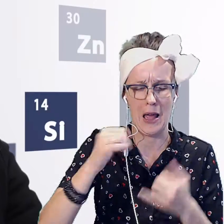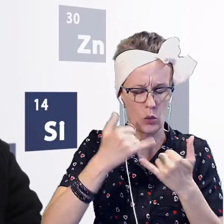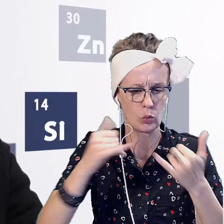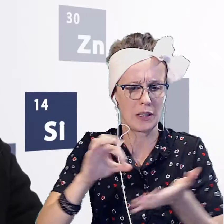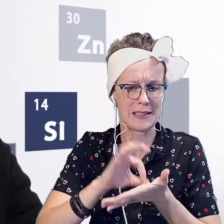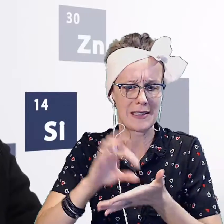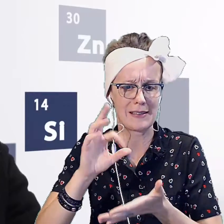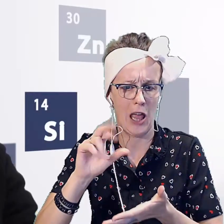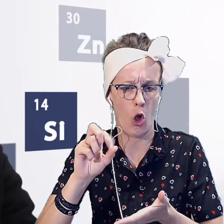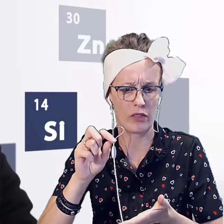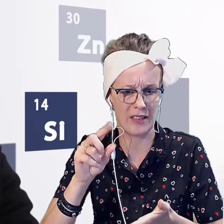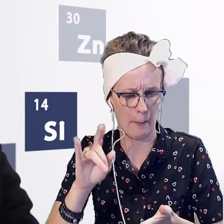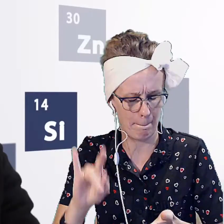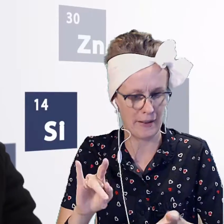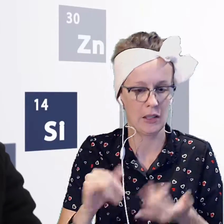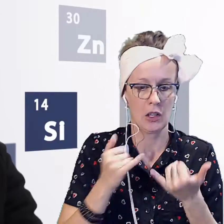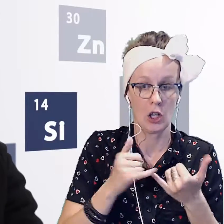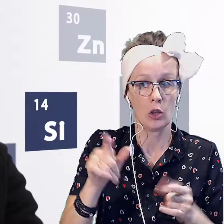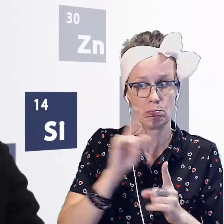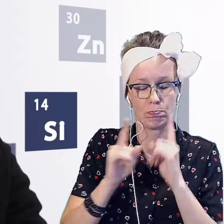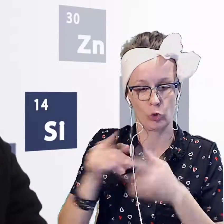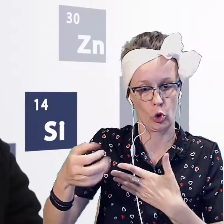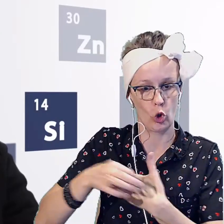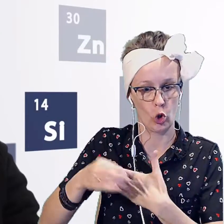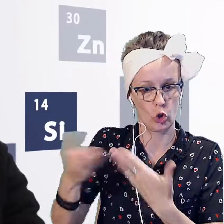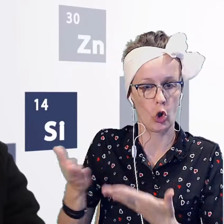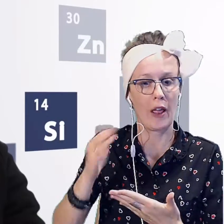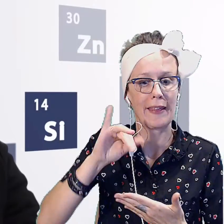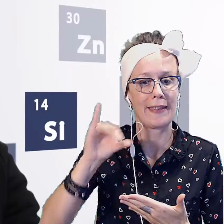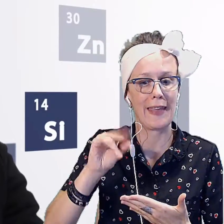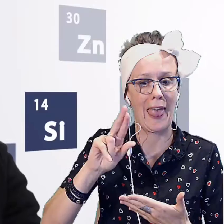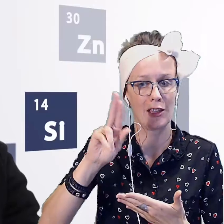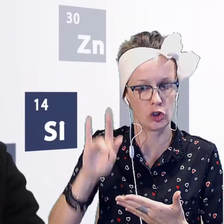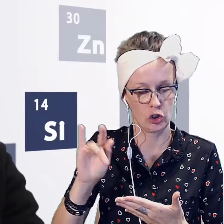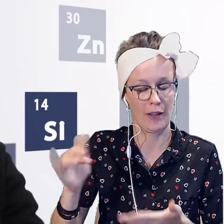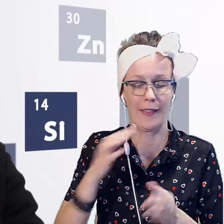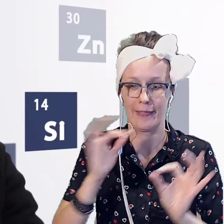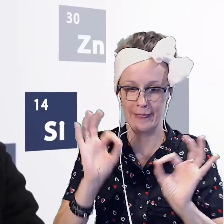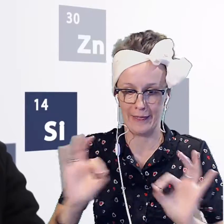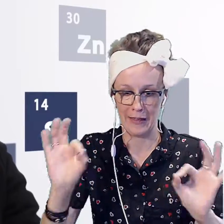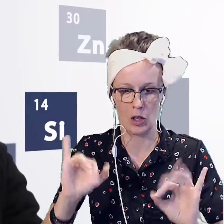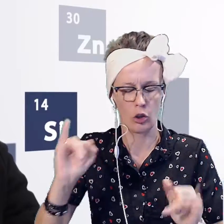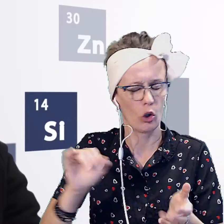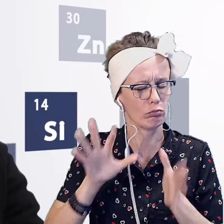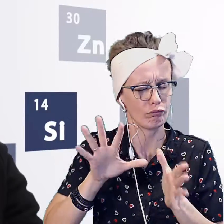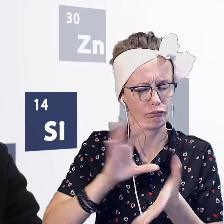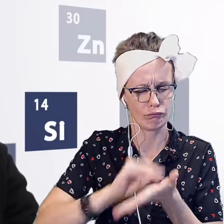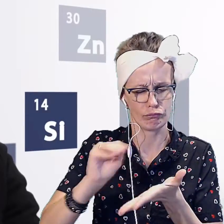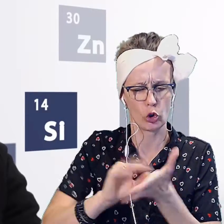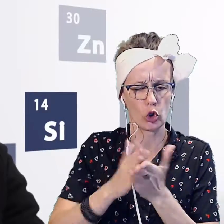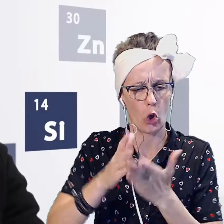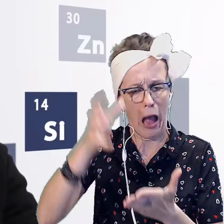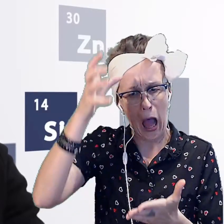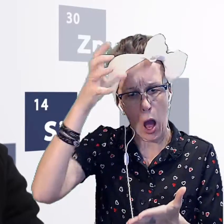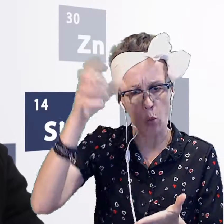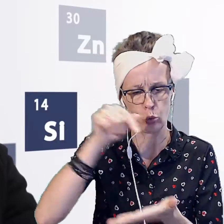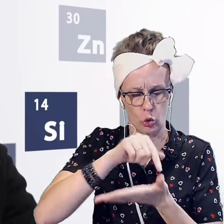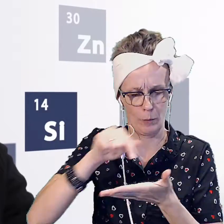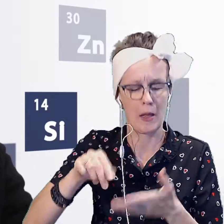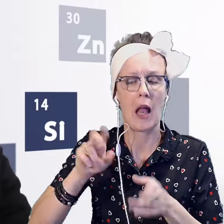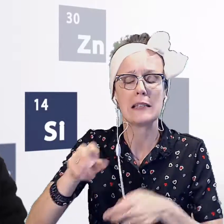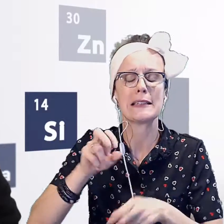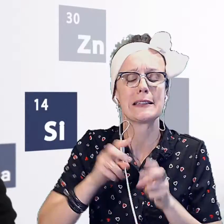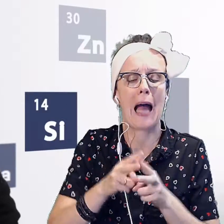w leczeniu porozmawiamy dziś zamierzam maślanki dietetykiem oraz autorem licznych publikacji zakresu leczenia